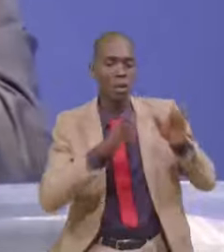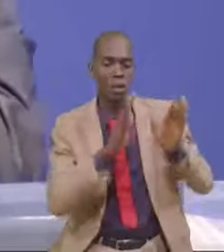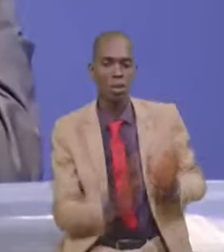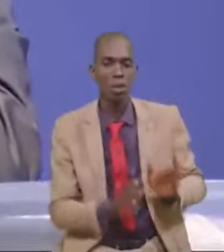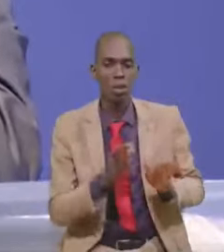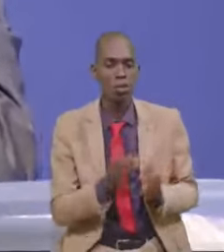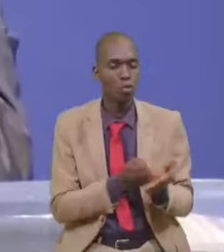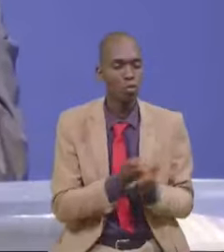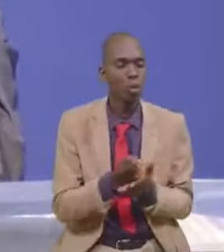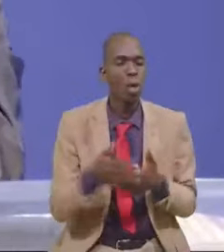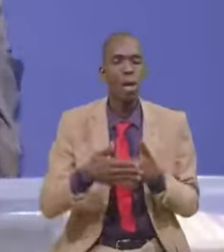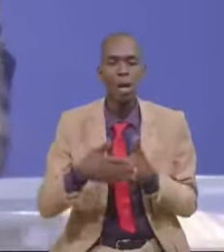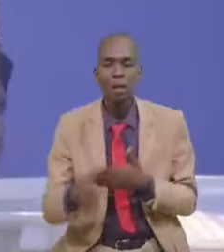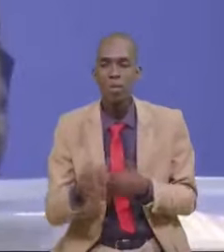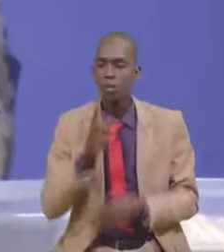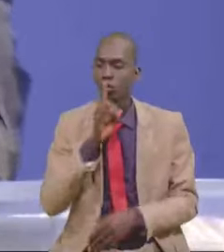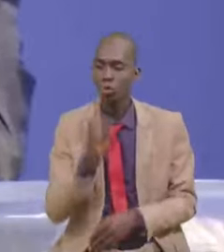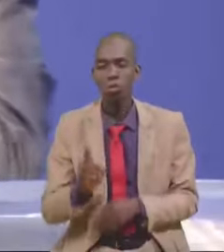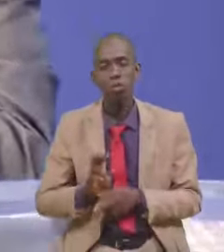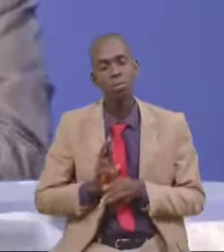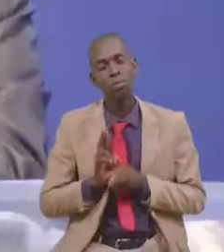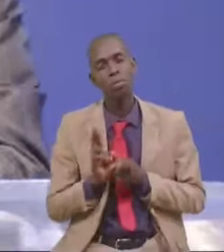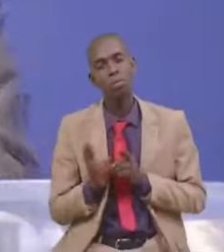la transformation des vendeurs de la vérité